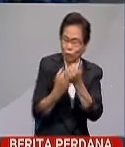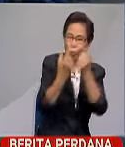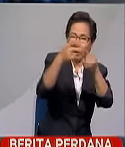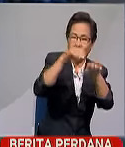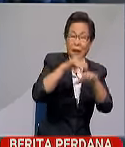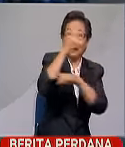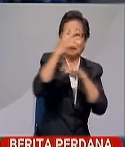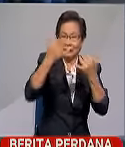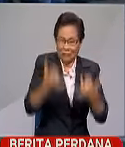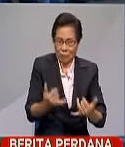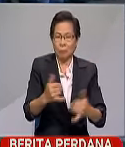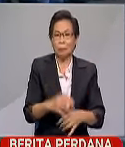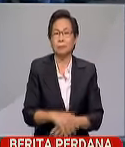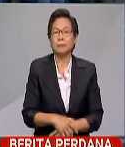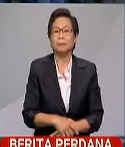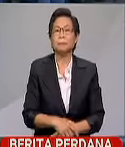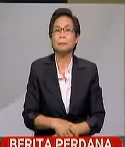kerajaan sekarang.